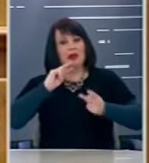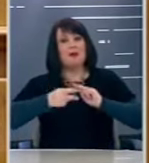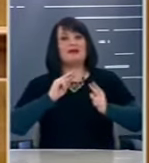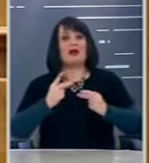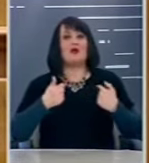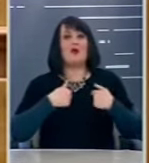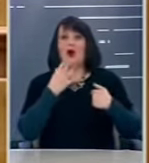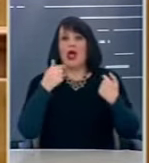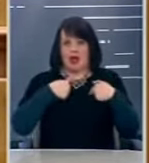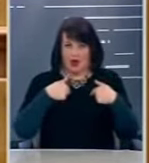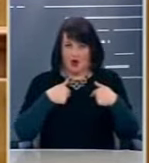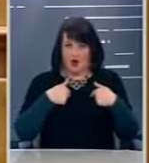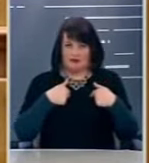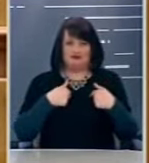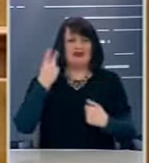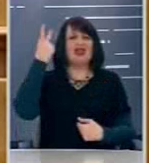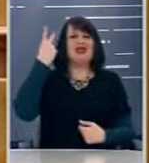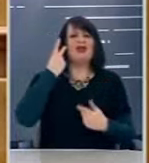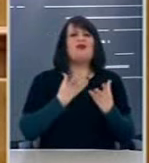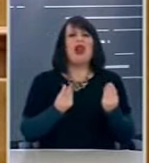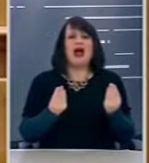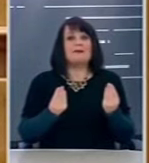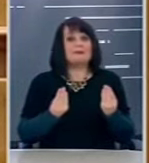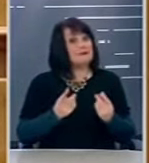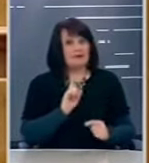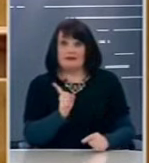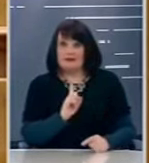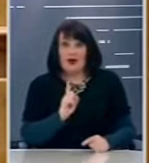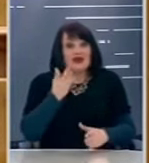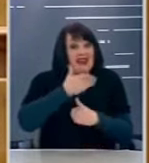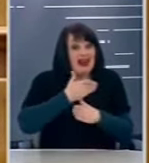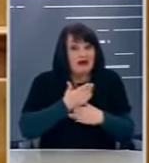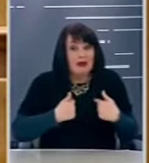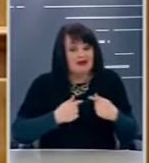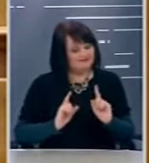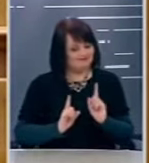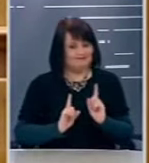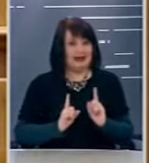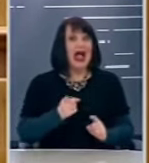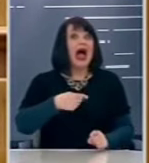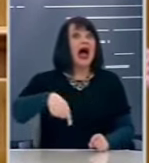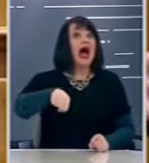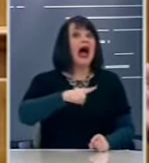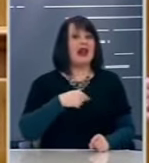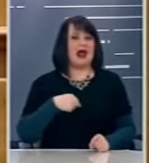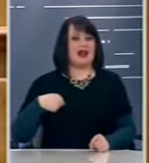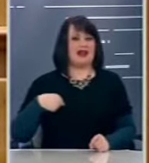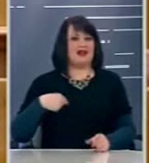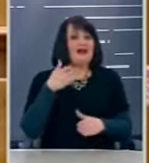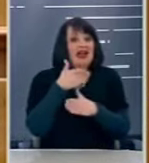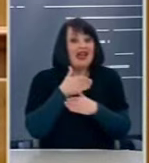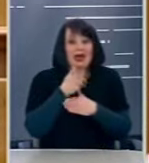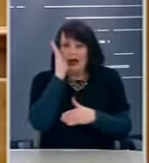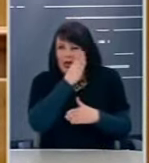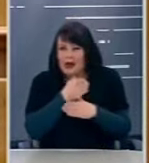εγώ μπορείτε να με κατηγορήσετε για πολλά, όχι όμως για το ότι κρύβομαι. Άλλοι κρύβονται αυτές τις μέρες και